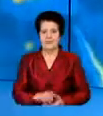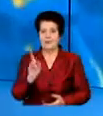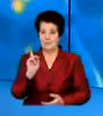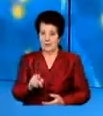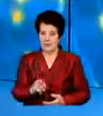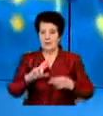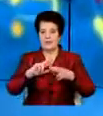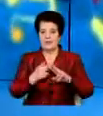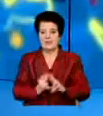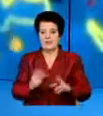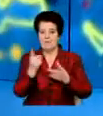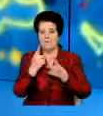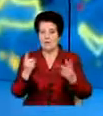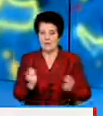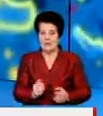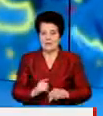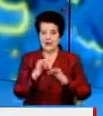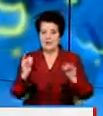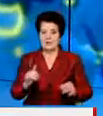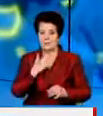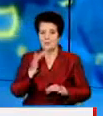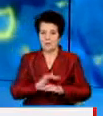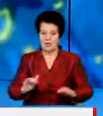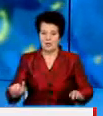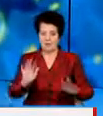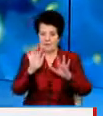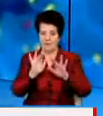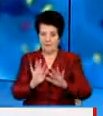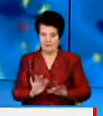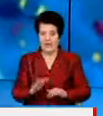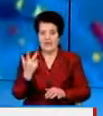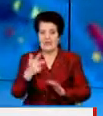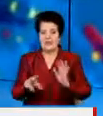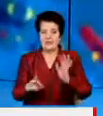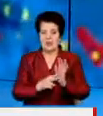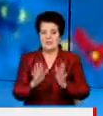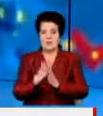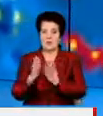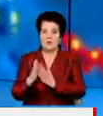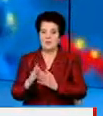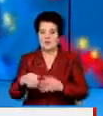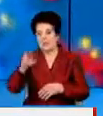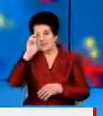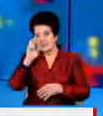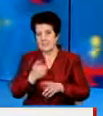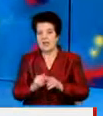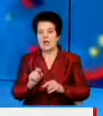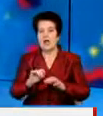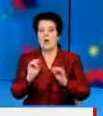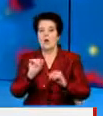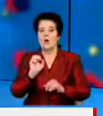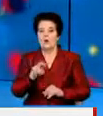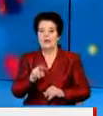Pentru că tehnologiile informaționale îi atrag tot mai mult pe copii în fața calculatoarelor, 37 de biblioteci din țară au găzduit un atelier de